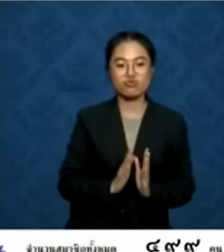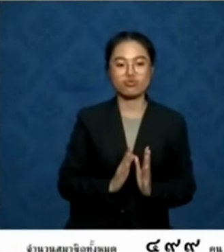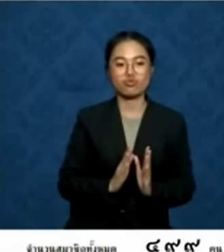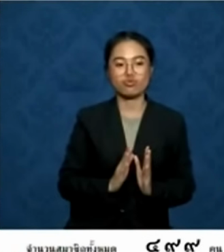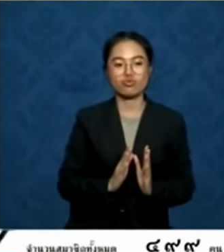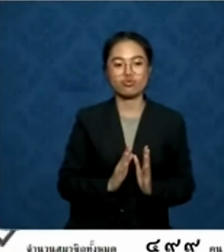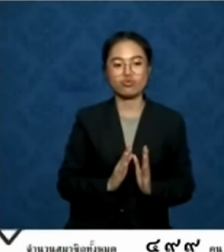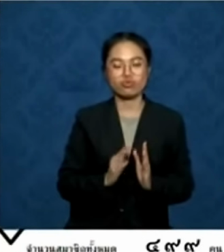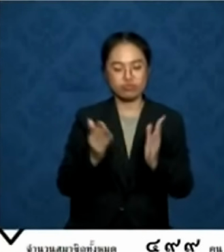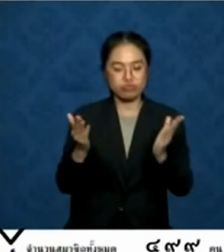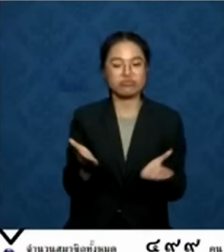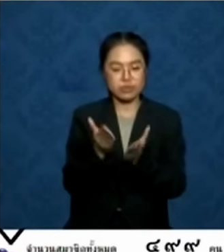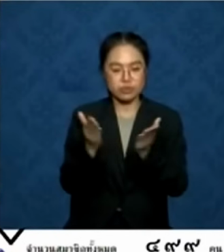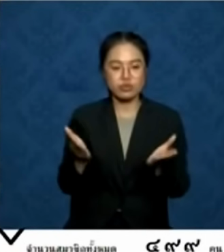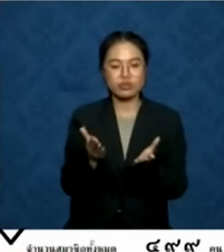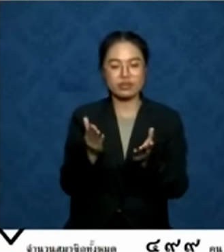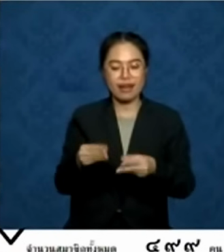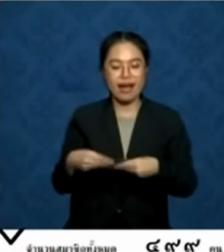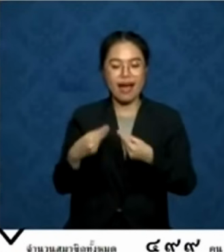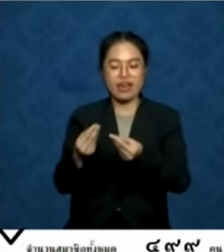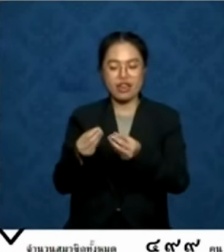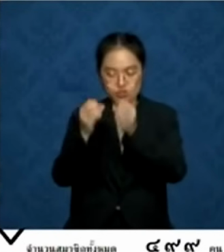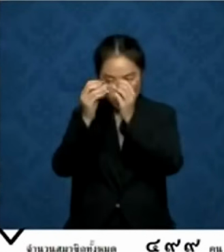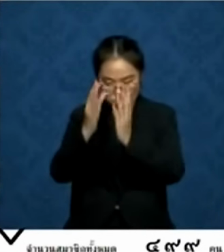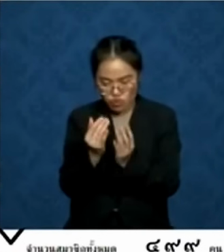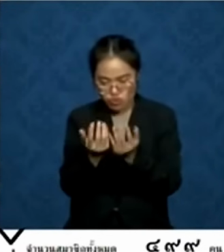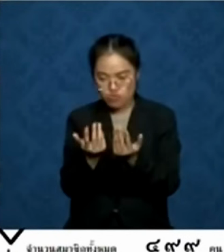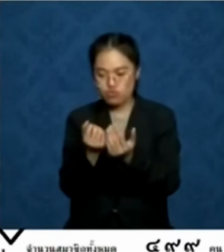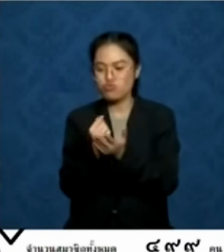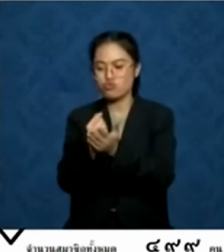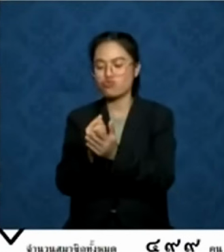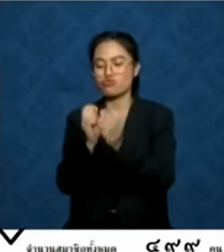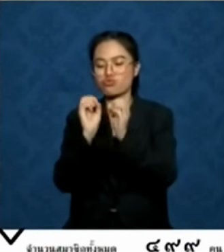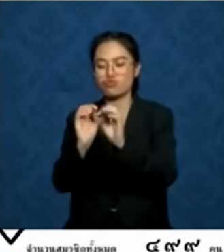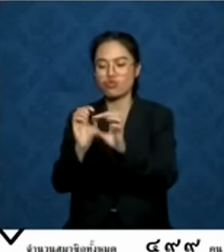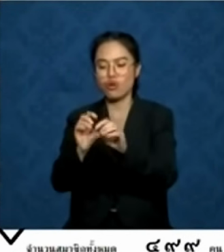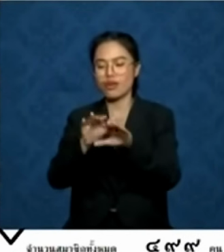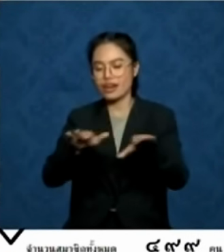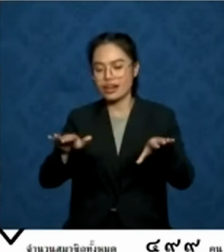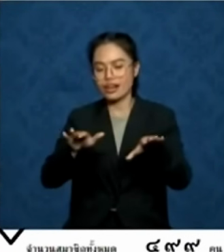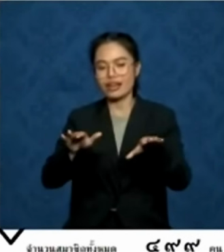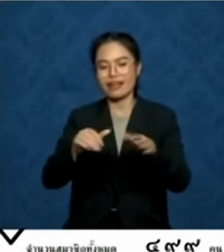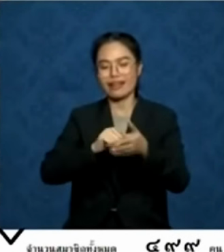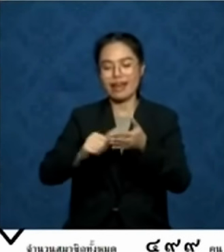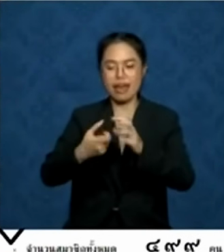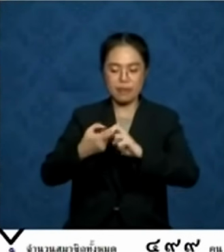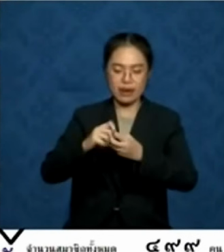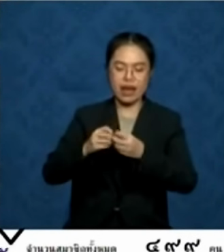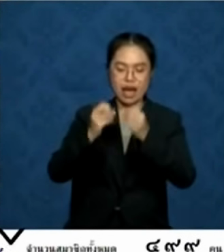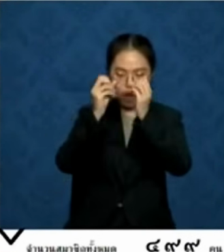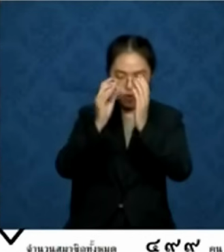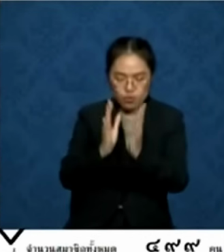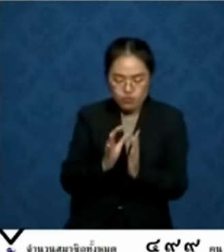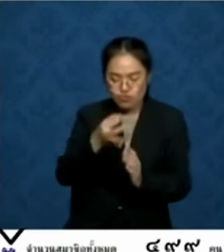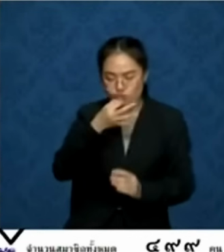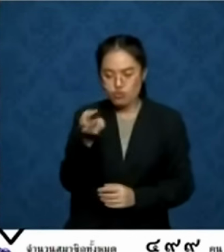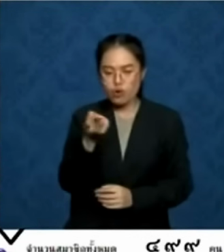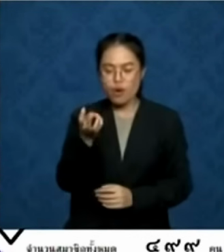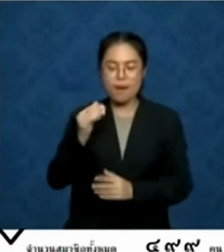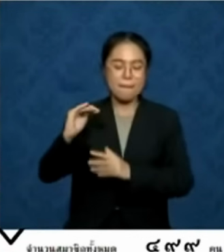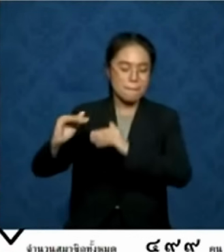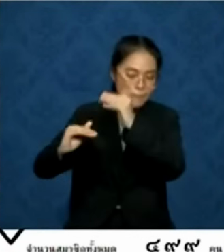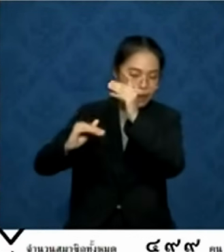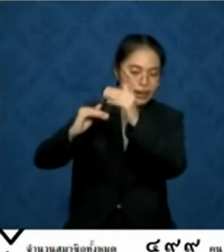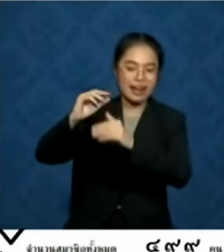า 68,000 คนเพื่อลดปัญหาการขาดแคลนครูพัฒนาการเรียนการสอน